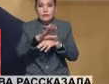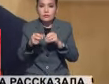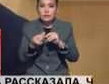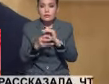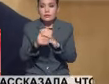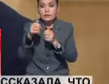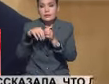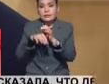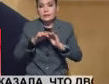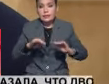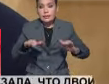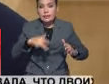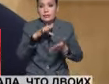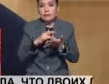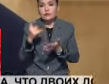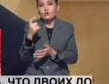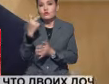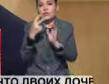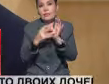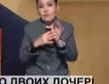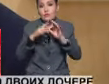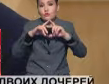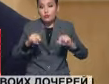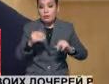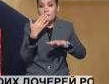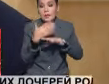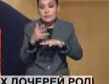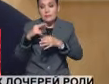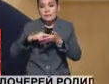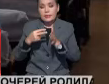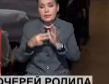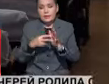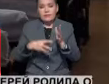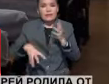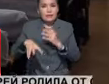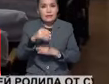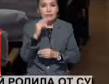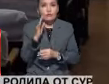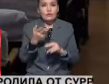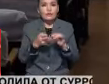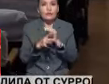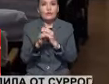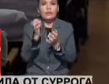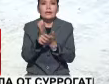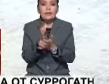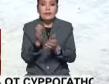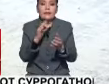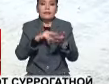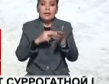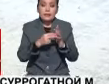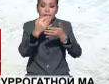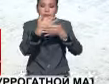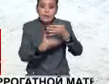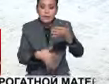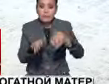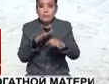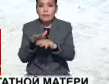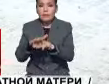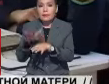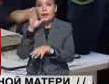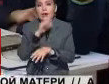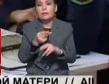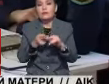среди детей. В Астане есть 109 школ. Постепенно планируем охватить их все. В целом, данная программа предусматривает ряд профилактических мероприятий,